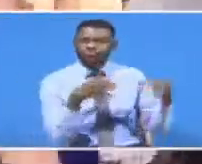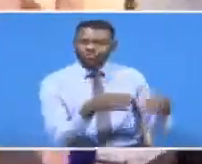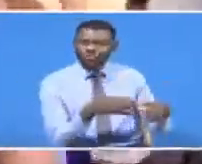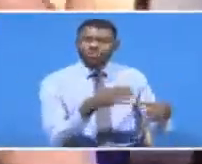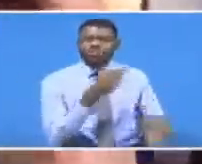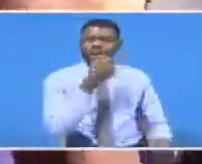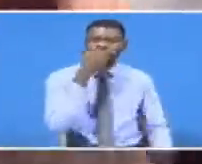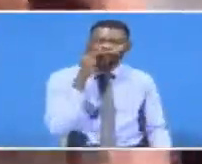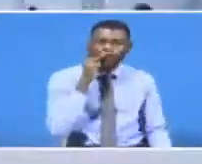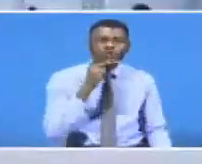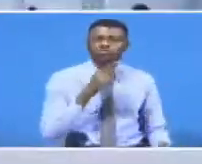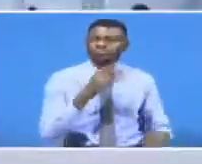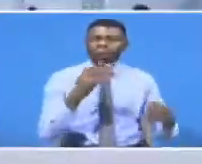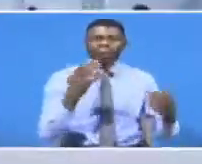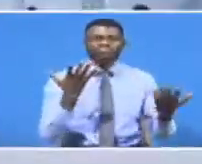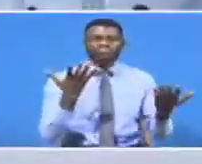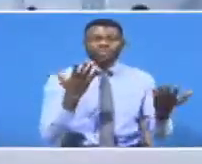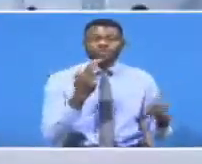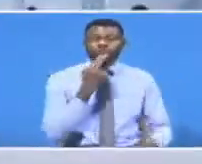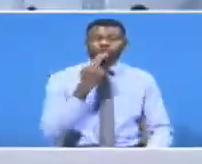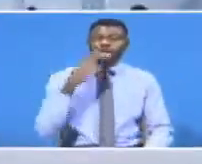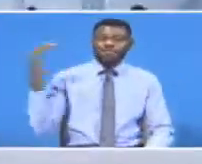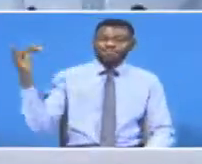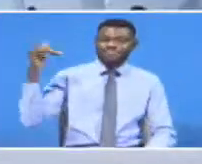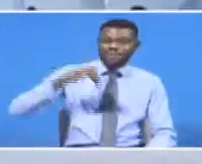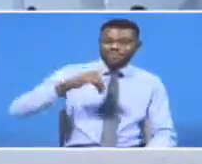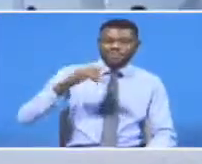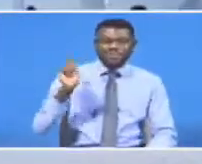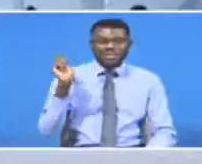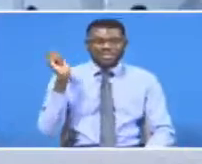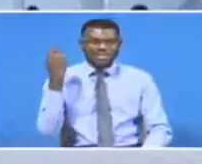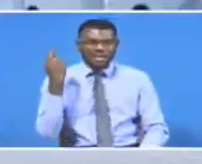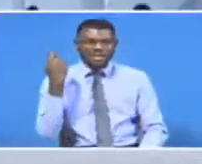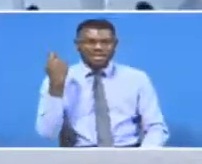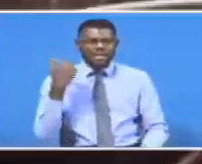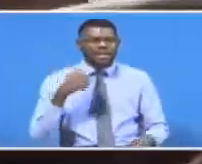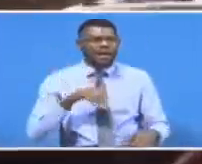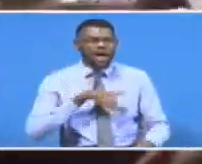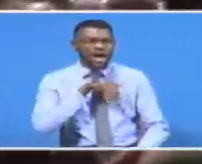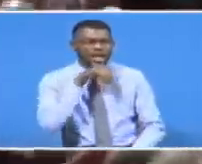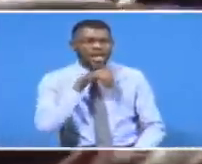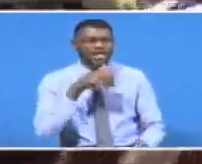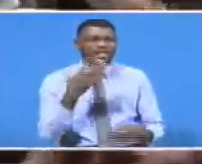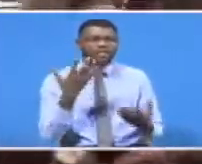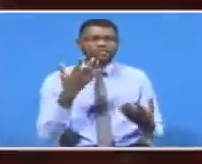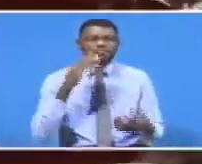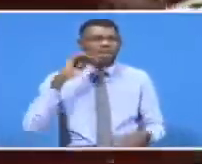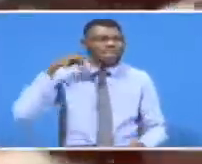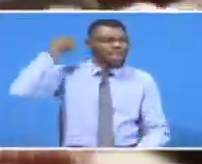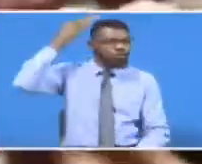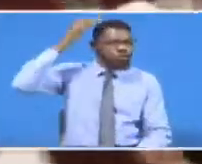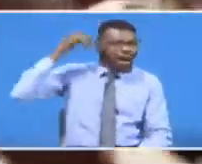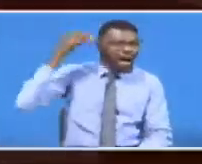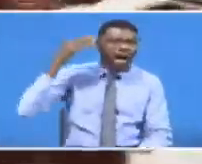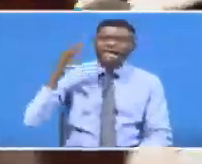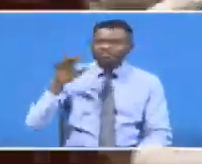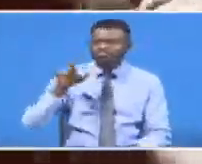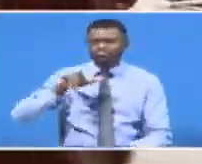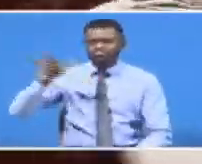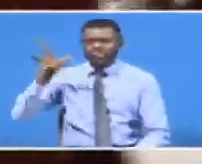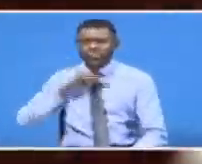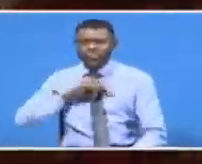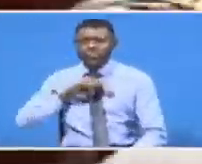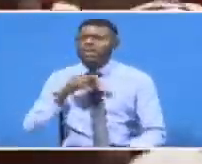Musyoka wakirejea nchini Jumanne. Duru za kuaminika zikidokeza kuwa Raila anazuru Dubai baada kukamilisha ziara